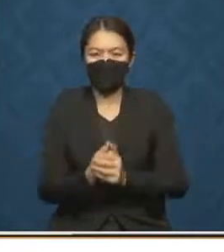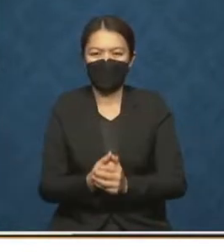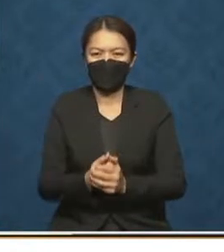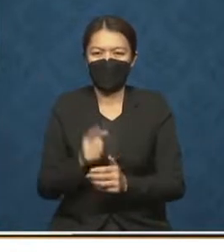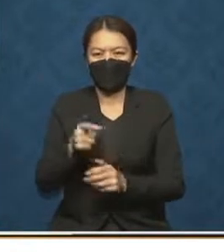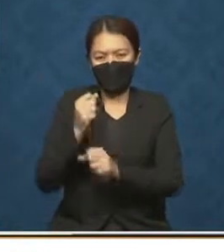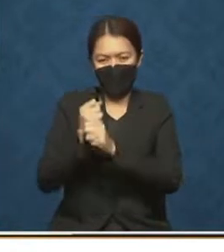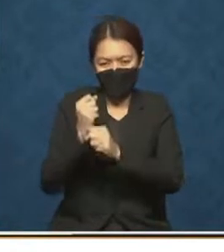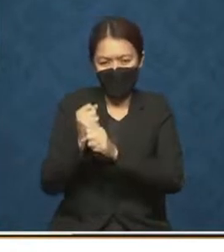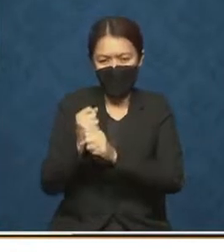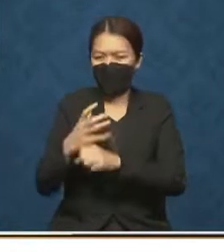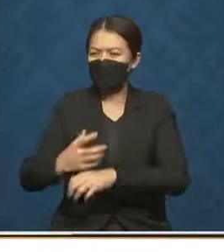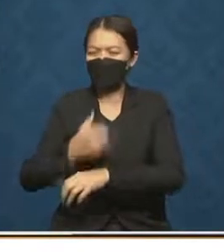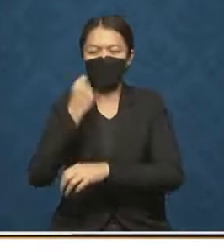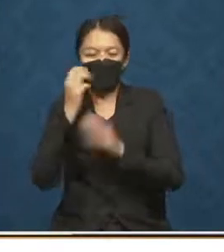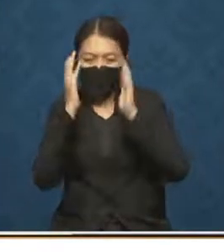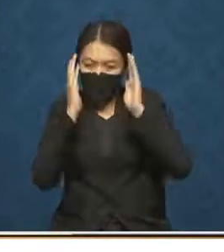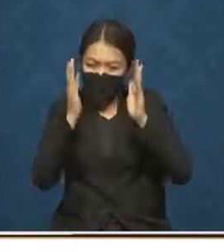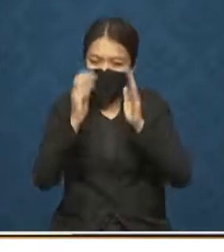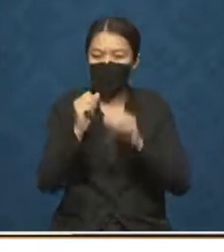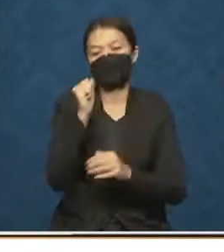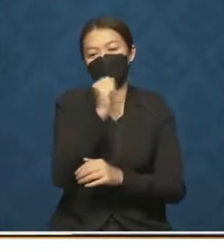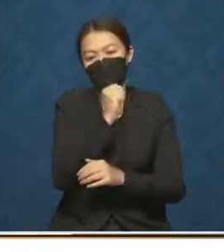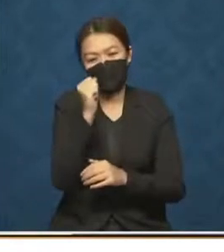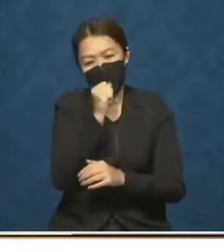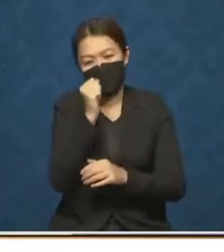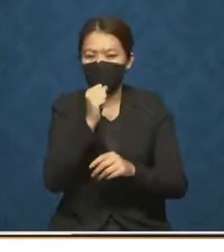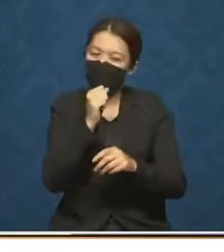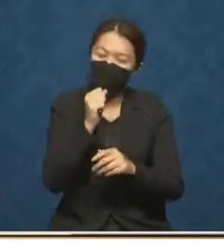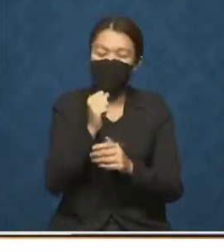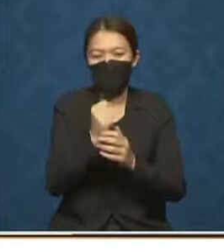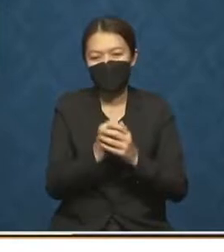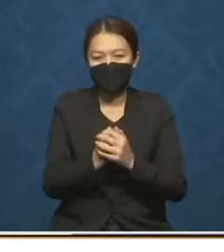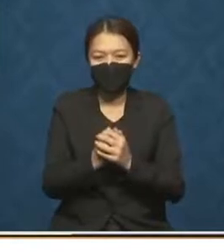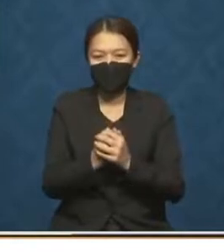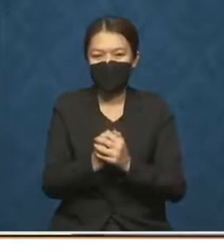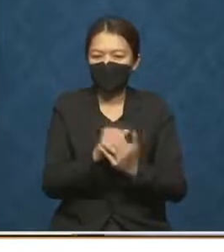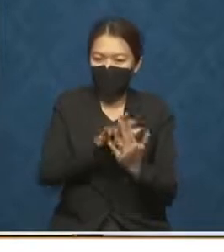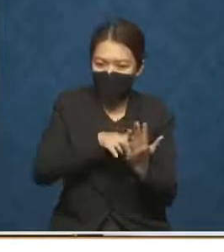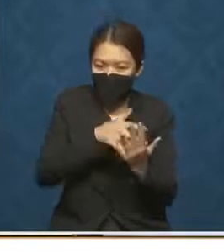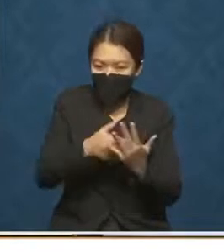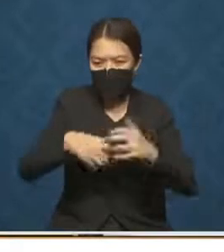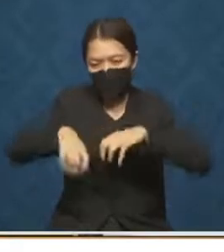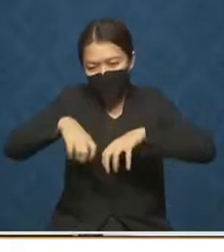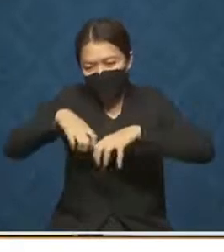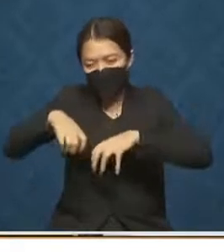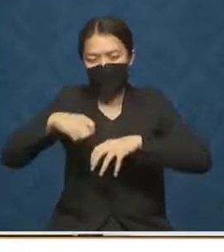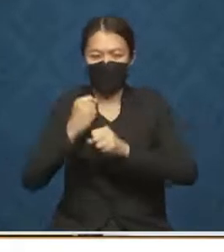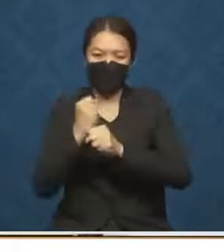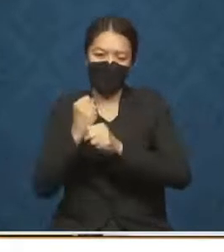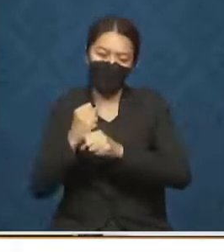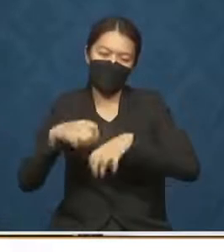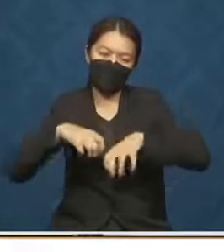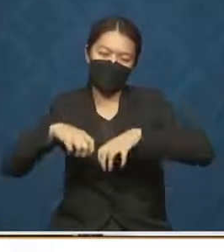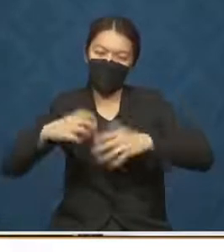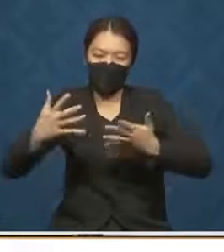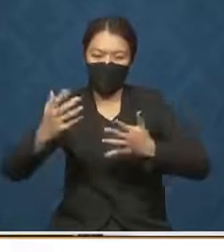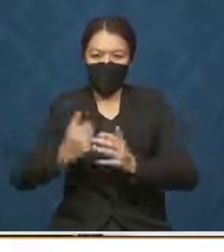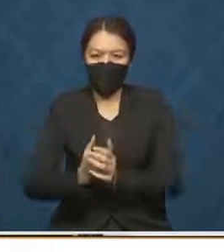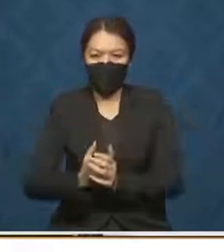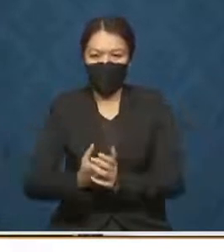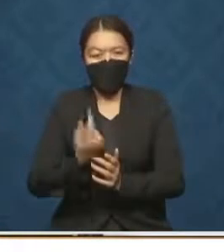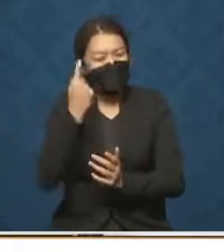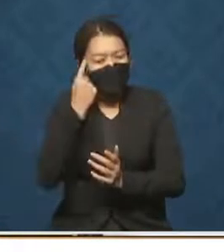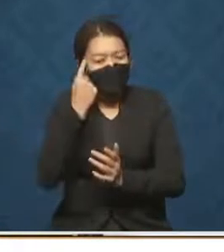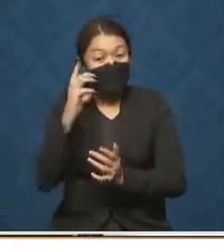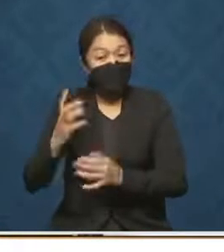ฏิวมาท่ก็ตั้งหนาตงต่าร้องเพลงอย่เดียวไม่มีแผนานที่จะเขียนไมเลยวาหัจากทปฏิ